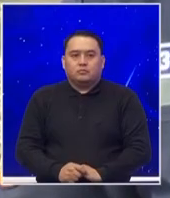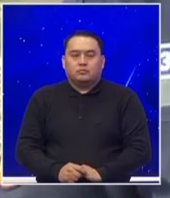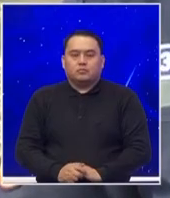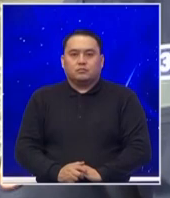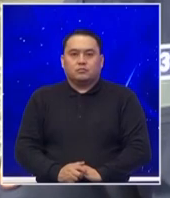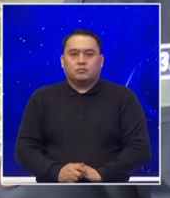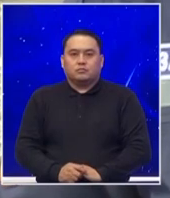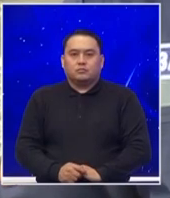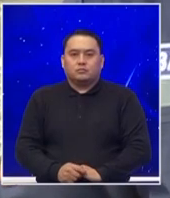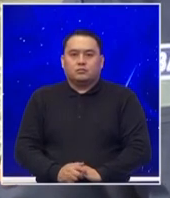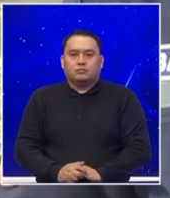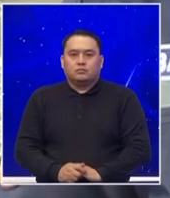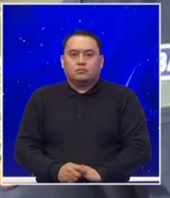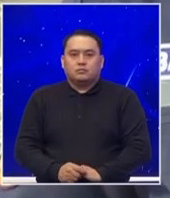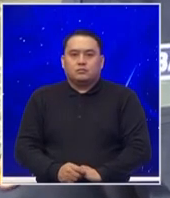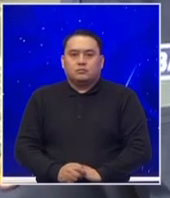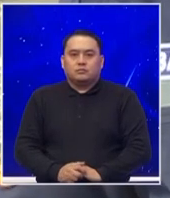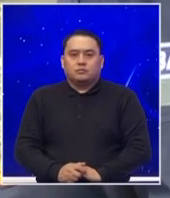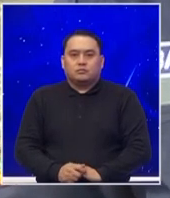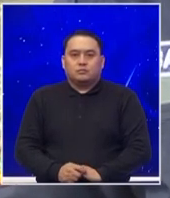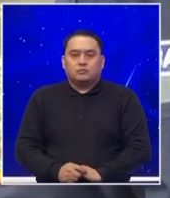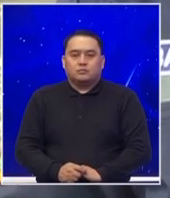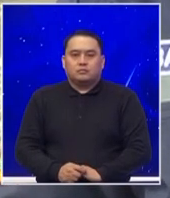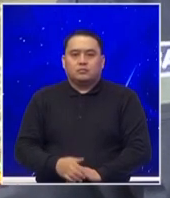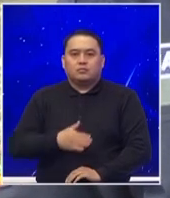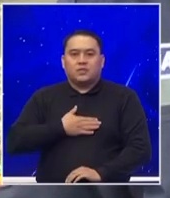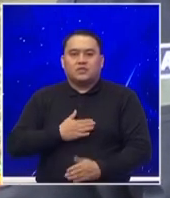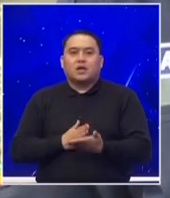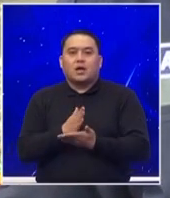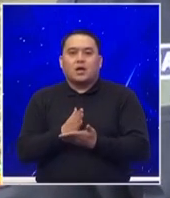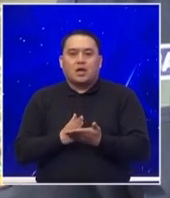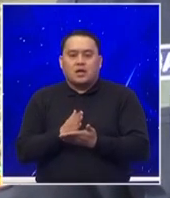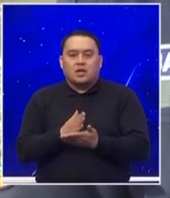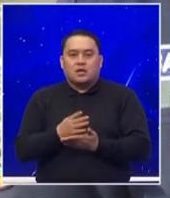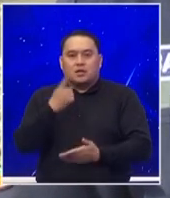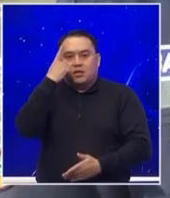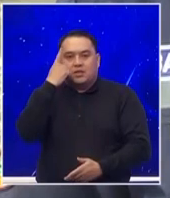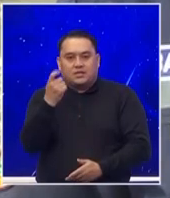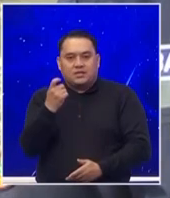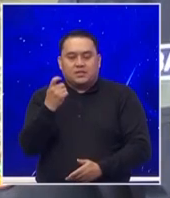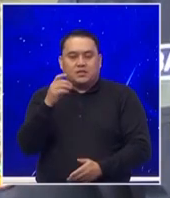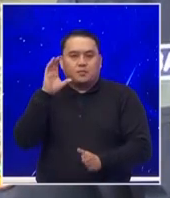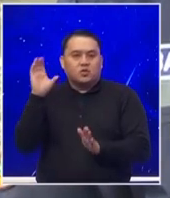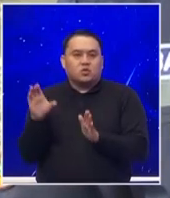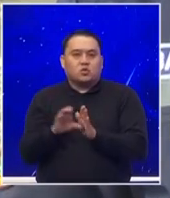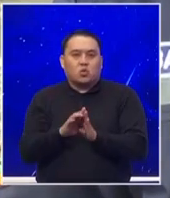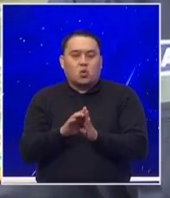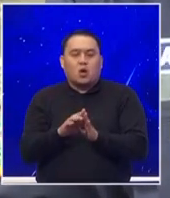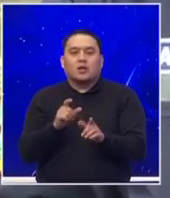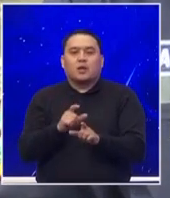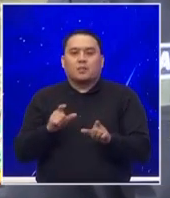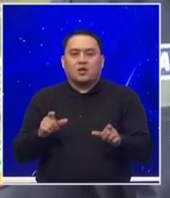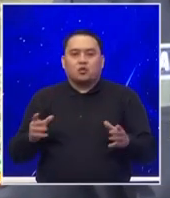В связи с ухудшением погодных условий, сильный буран, метель. Сондай-ақ, біздің қызметкерлермен СМС-хабарламаларды ескермей, жолға шығып кеткен